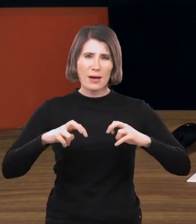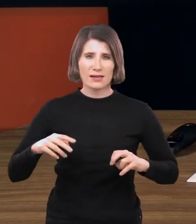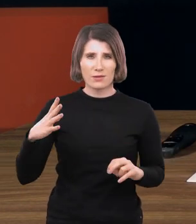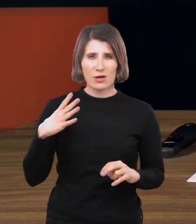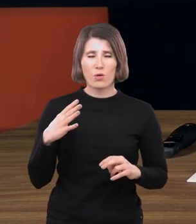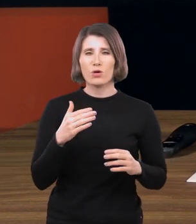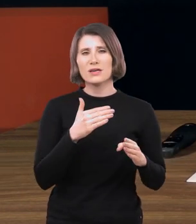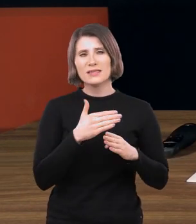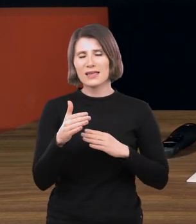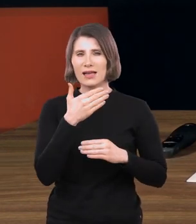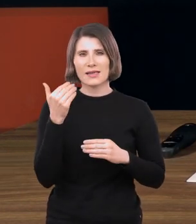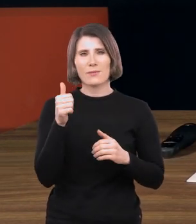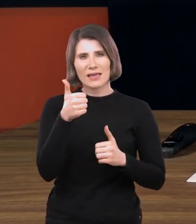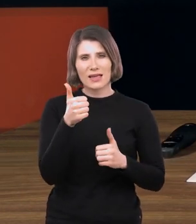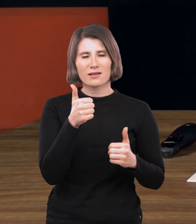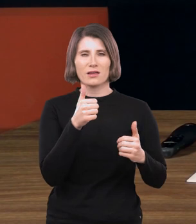wyjaśnia powstanie autyzmu.